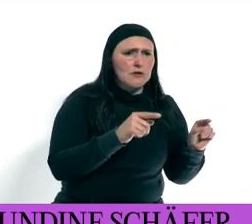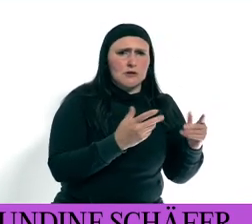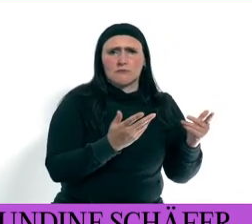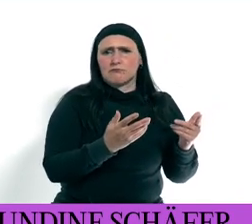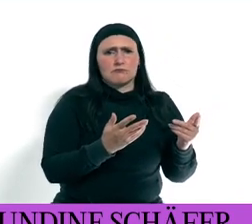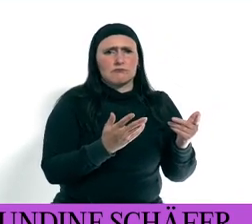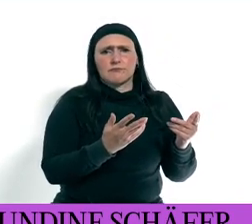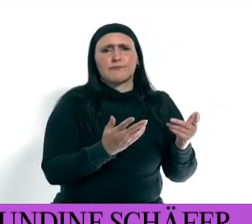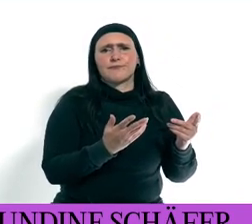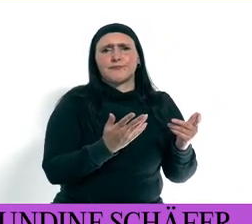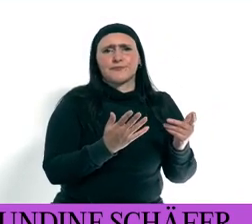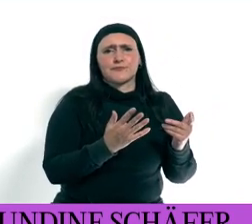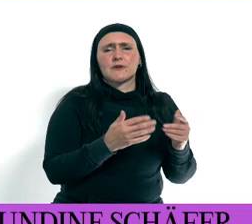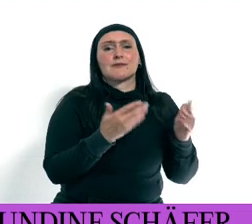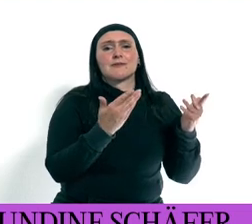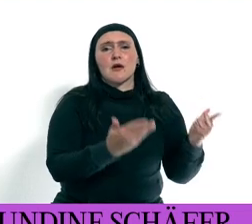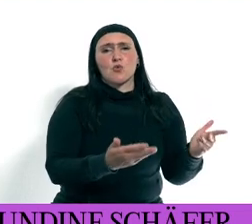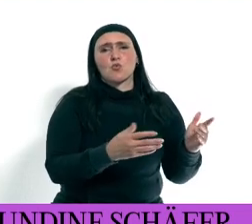und